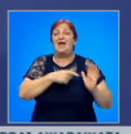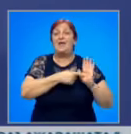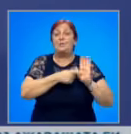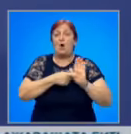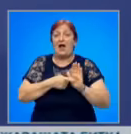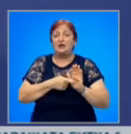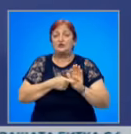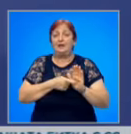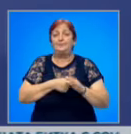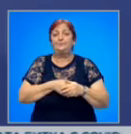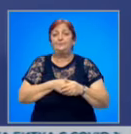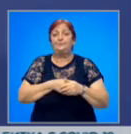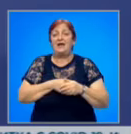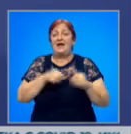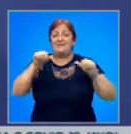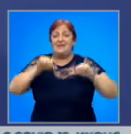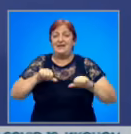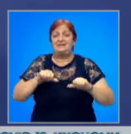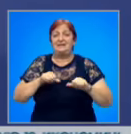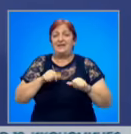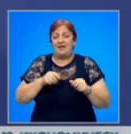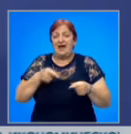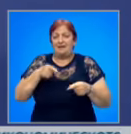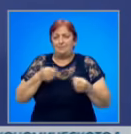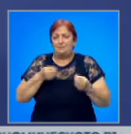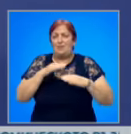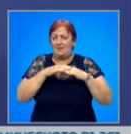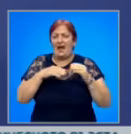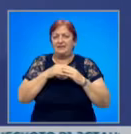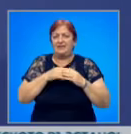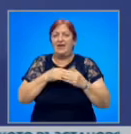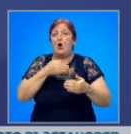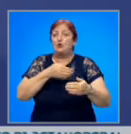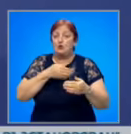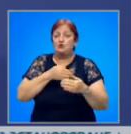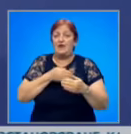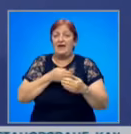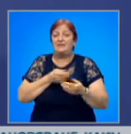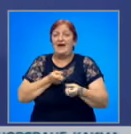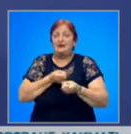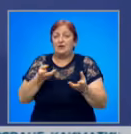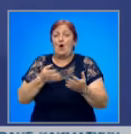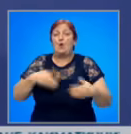покаже недъзите на съществуващи практики по отношение на изразходване на обществени средства,